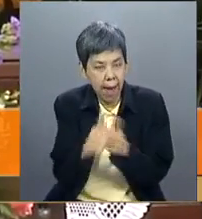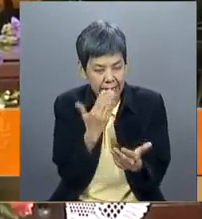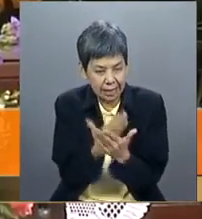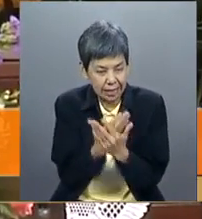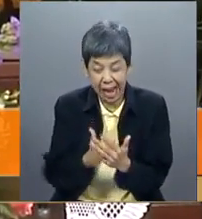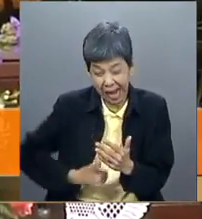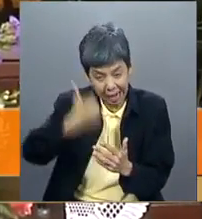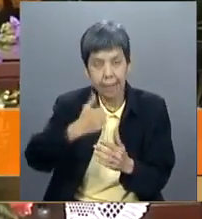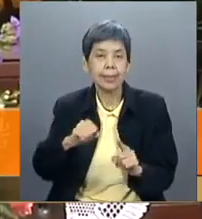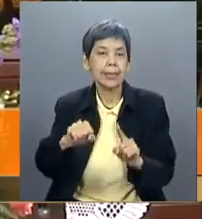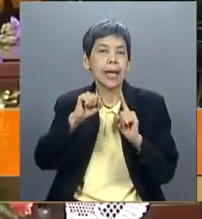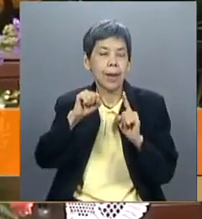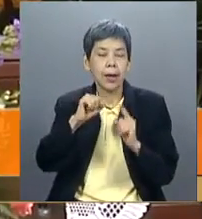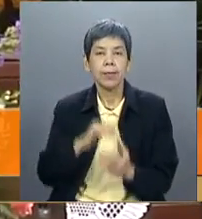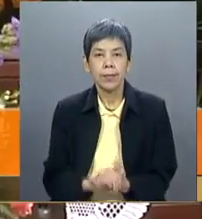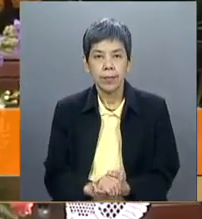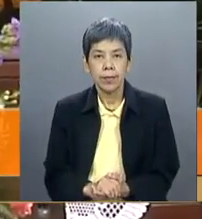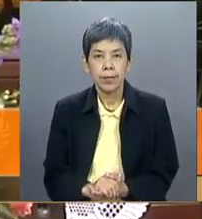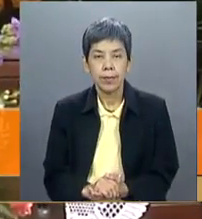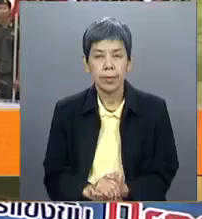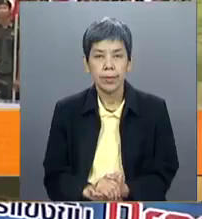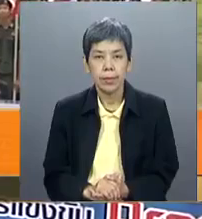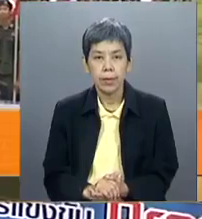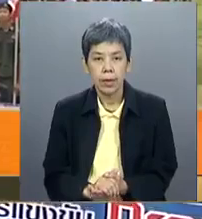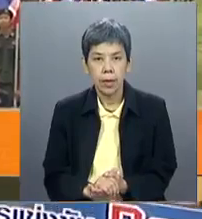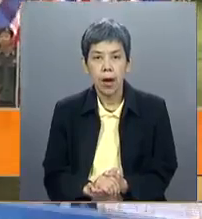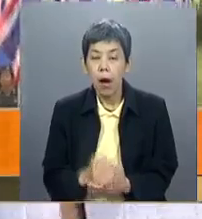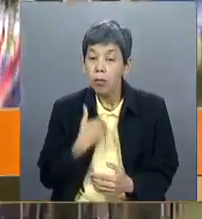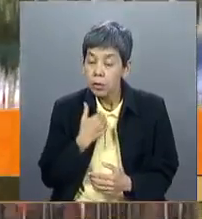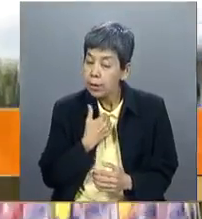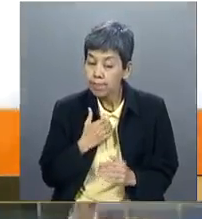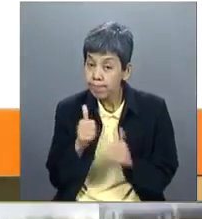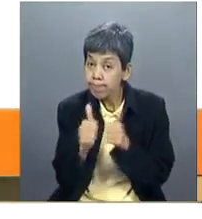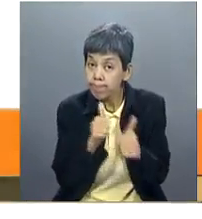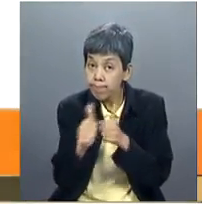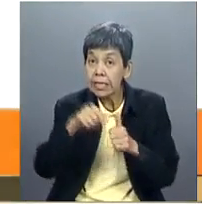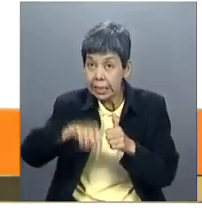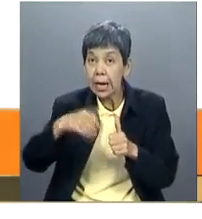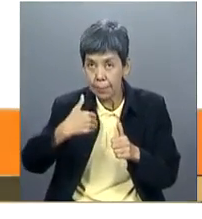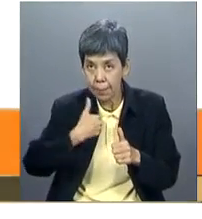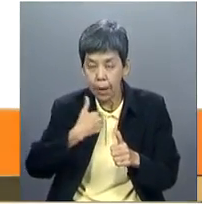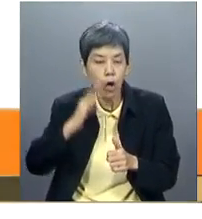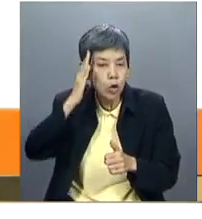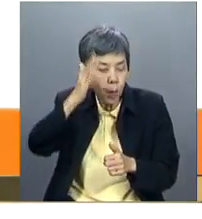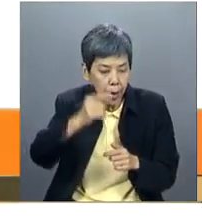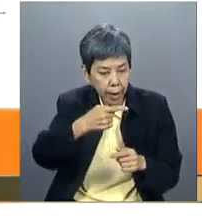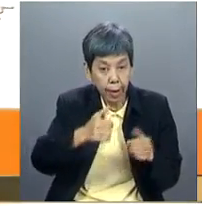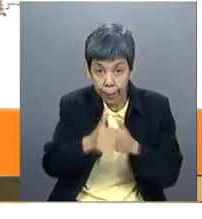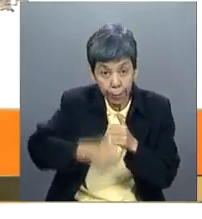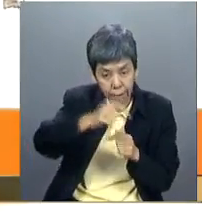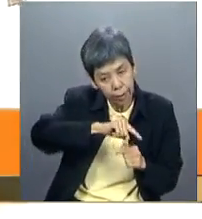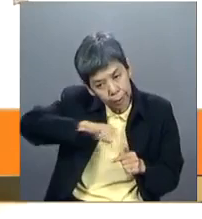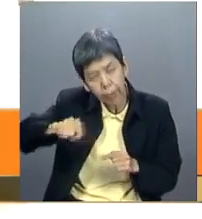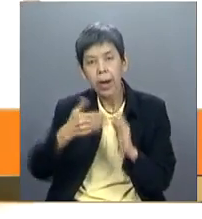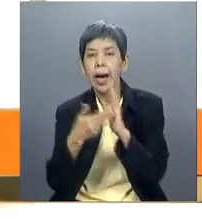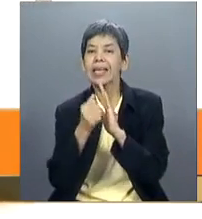รวม 100,000 บาทสำหรับผู้ที่ได้สิทธิ์เข้าแข่งขันสนามนี้ก็ต่อไปก็จะไปแข่งขันต่อที่จังหวัดสกลน